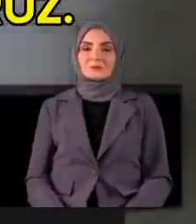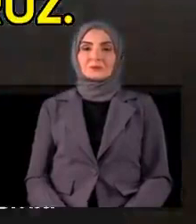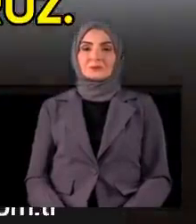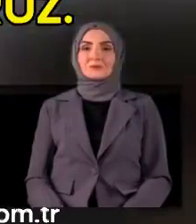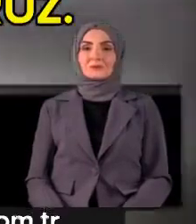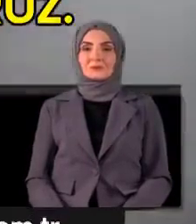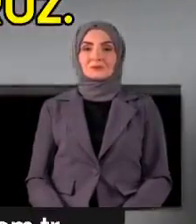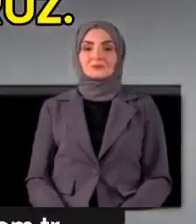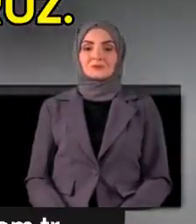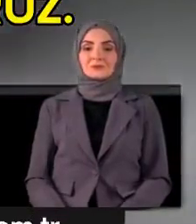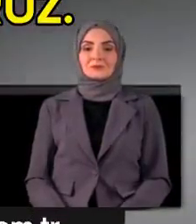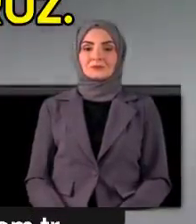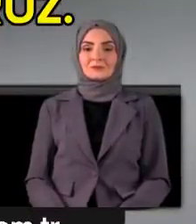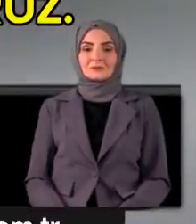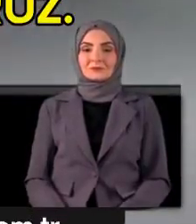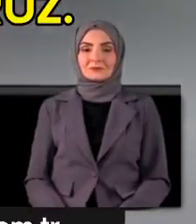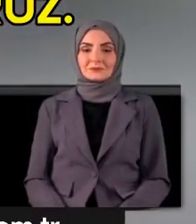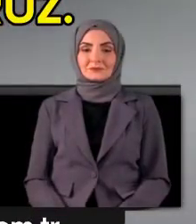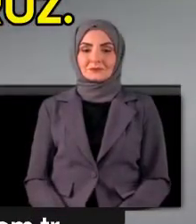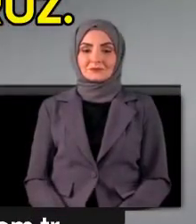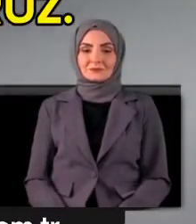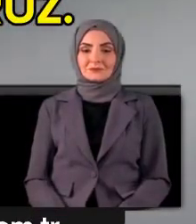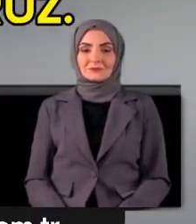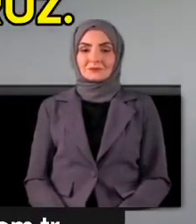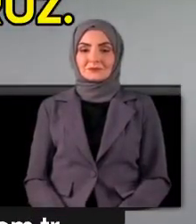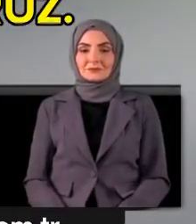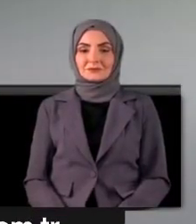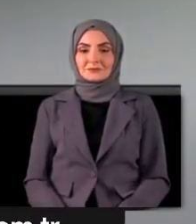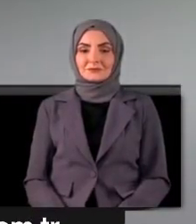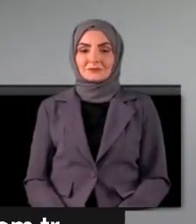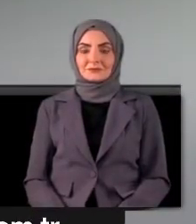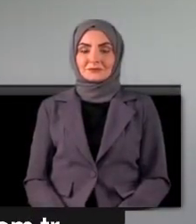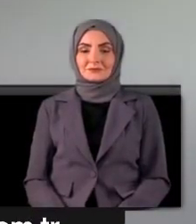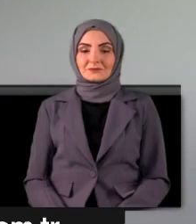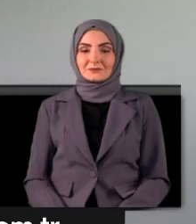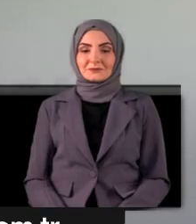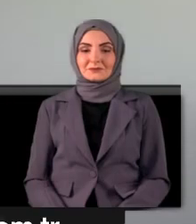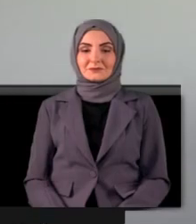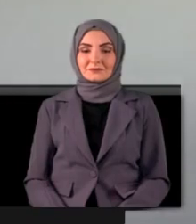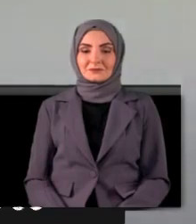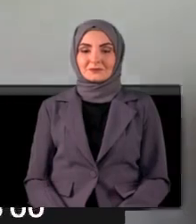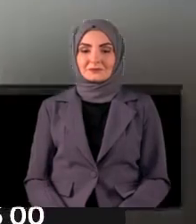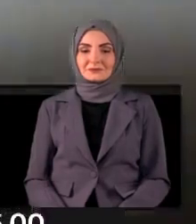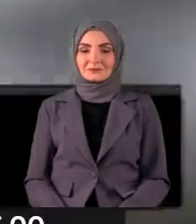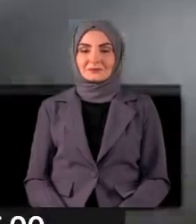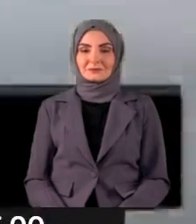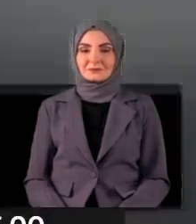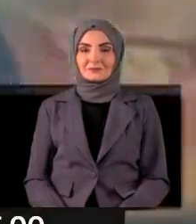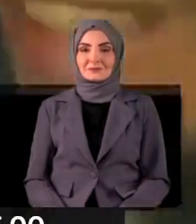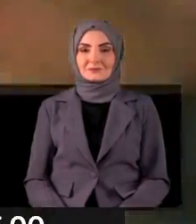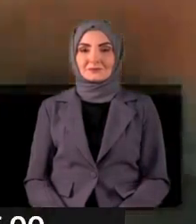tanıştırıyorum. İkra Nur 6 gün boyunca burada durmuş. Şimdi İkra Nur'la çıkıyoruz. Evet. Çıkıyoruz İkra